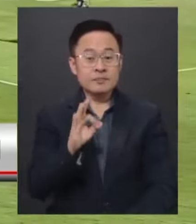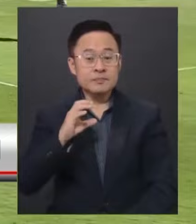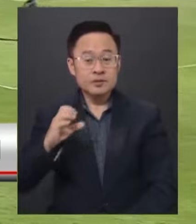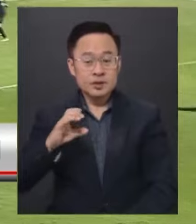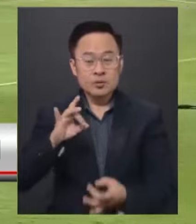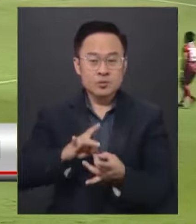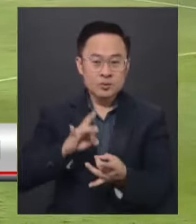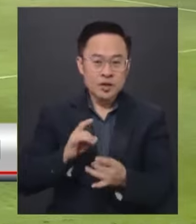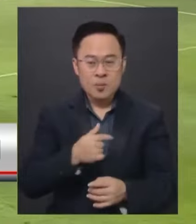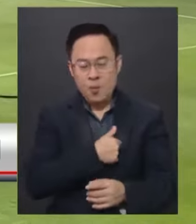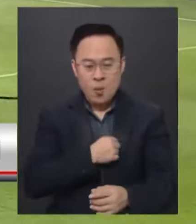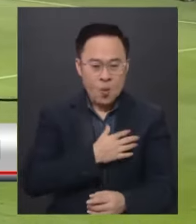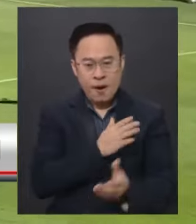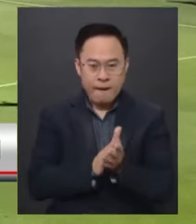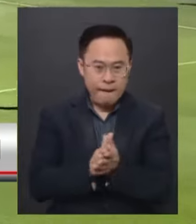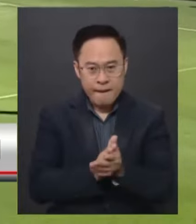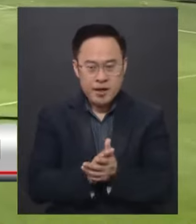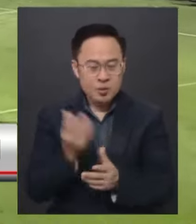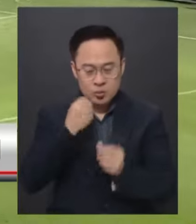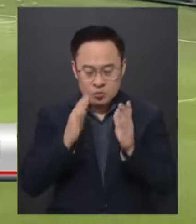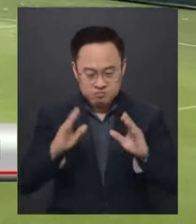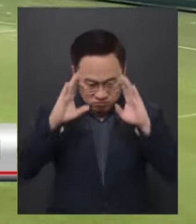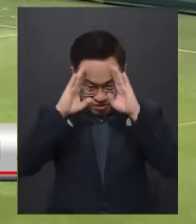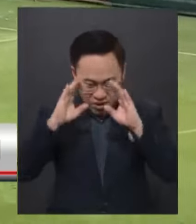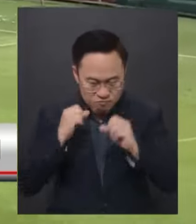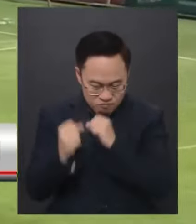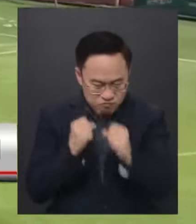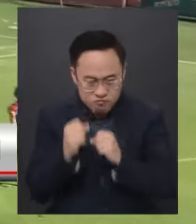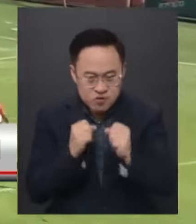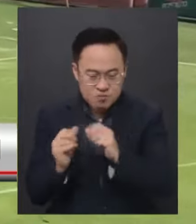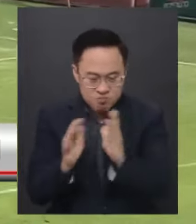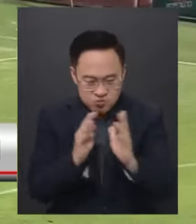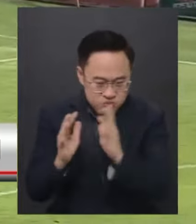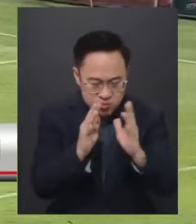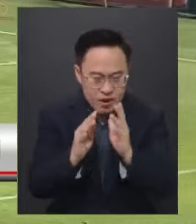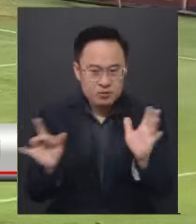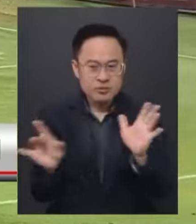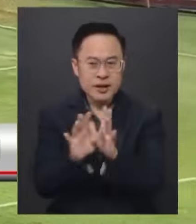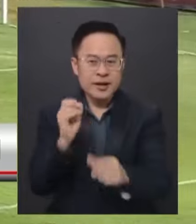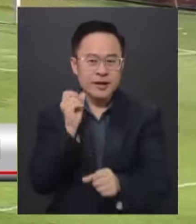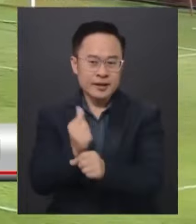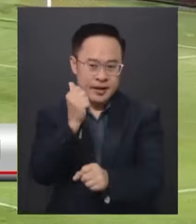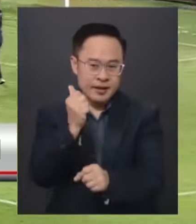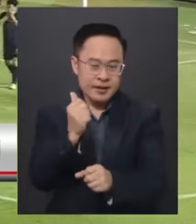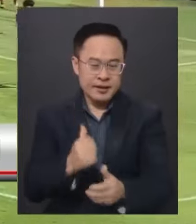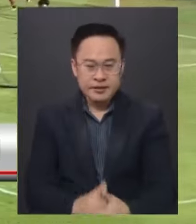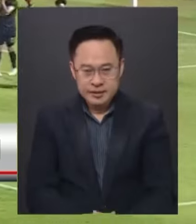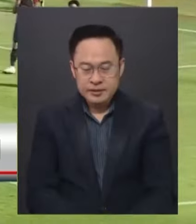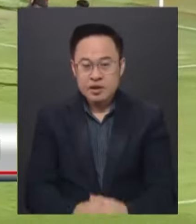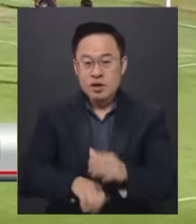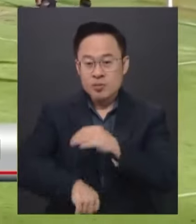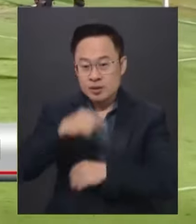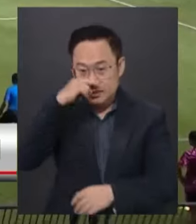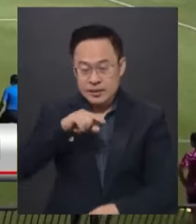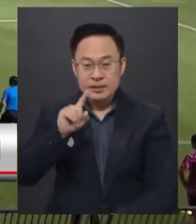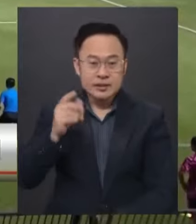นี้ใจสู้มากๆเลยนะกับ3แต้มที่ได้มาในนาทีสุดท้ายก็สะใจกันไป ใช่นะครับอันนี้เป็นผลไทยลีกที่เรานำไฮไลท์มาฝ